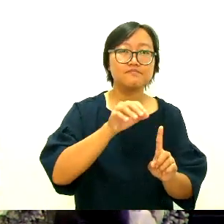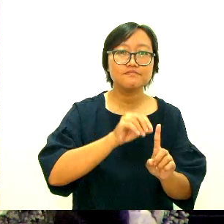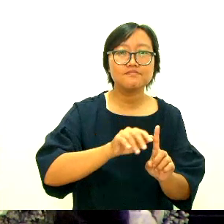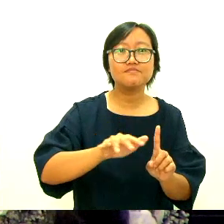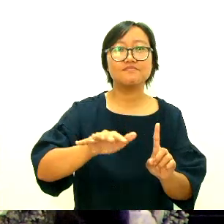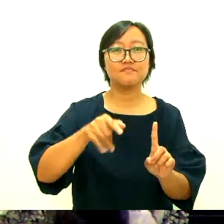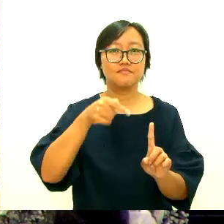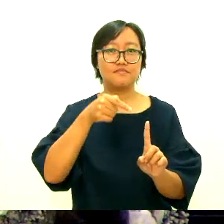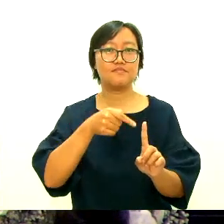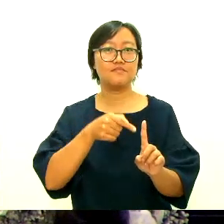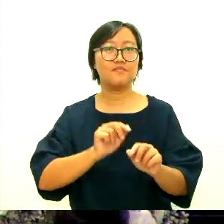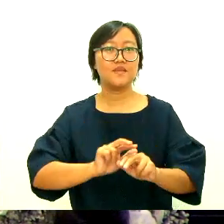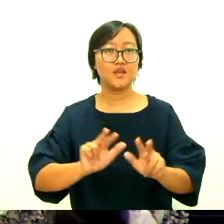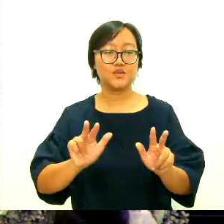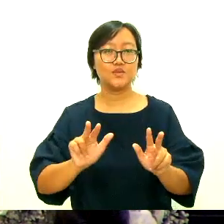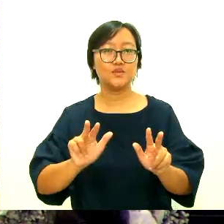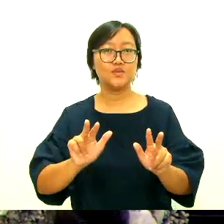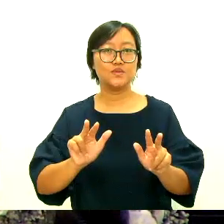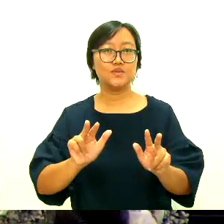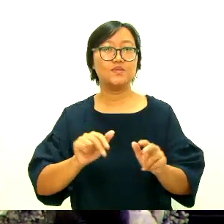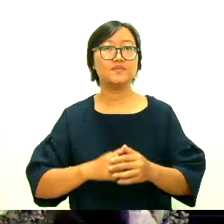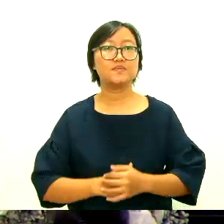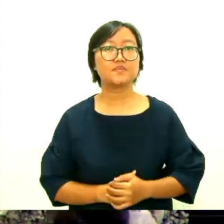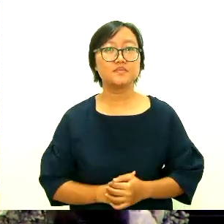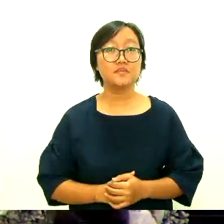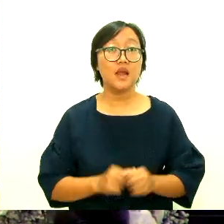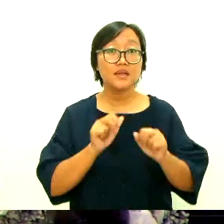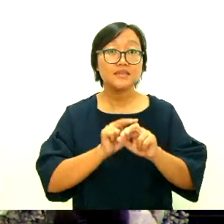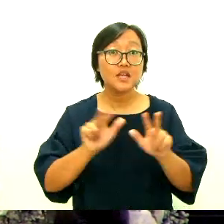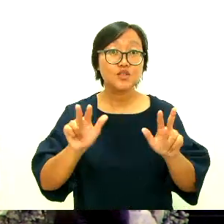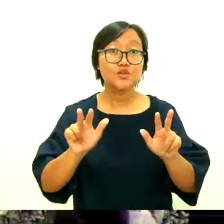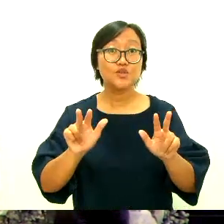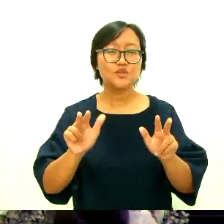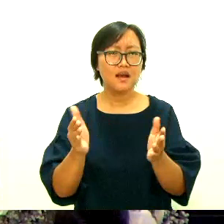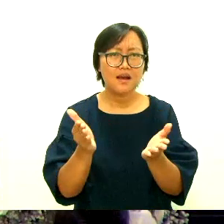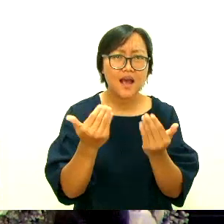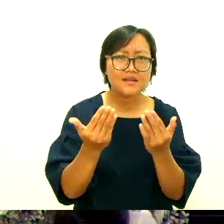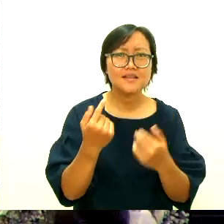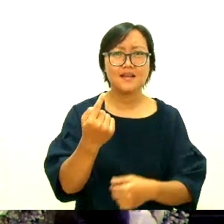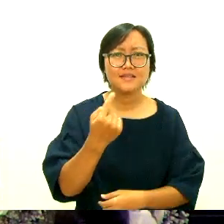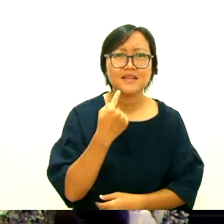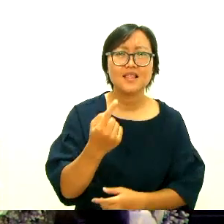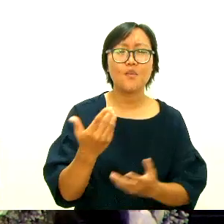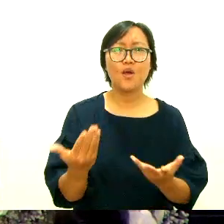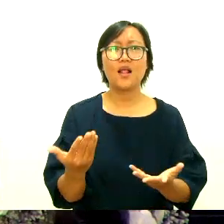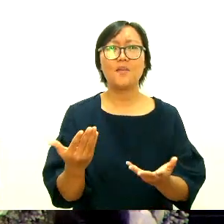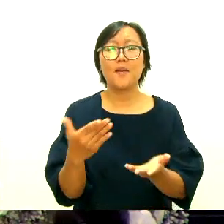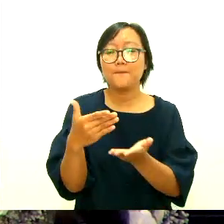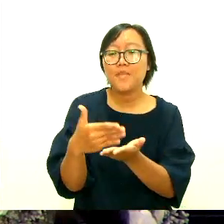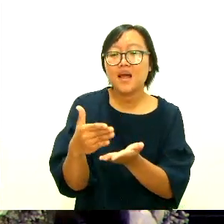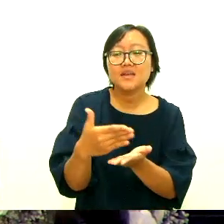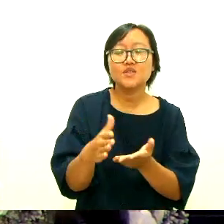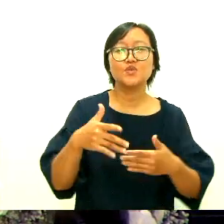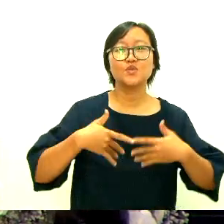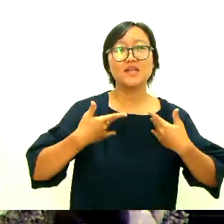hatinya Yesus mengajak kita berbagi sukacita pesta perkawinan adalah